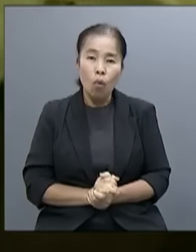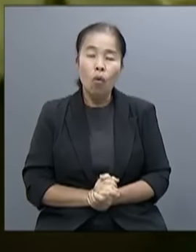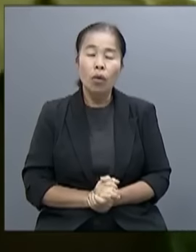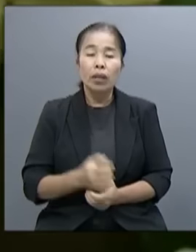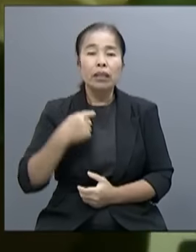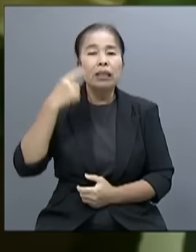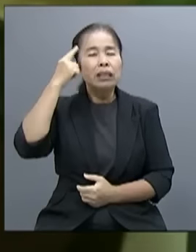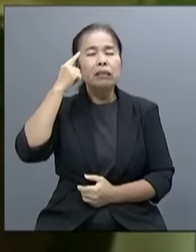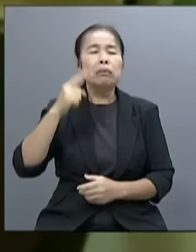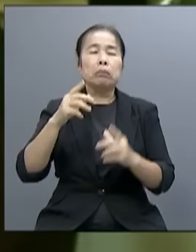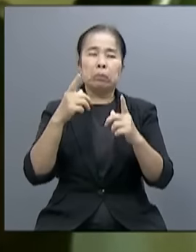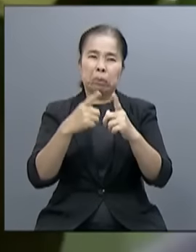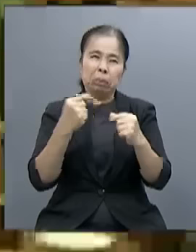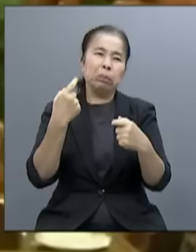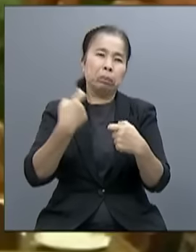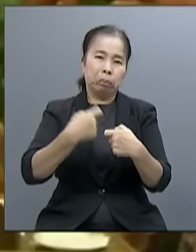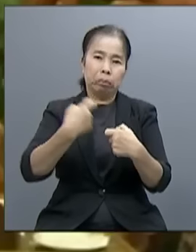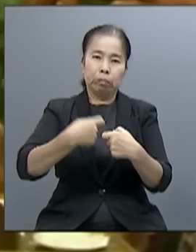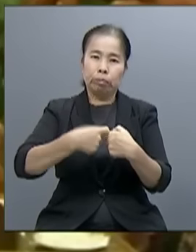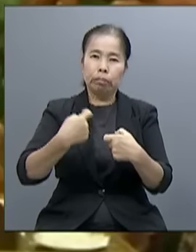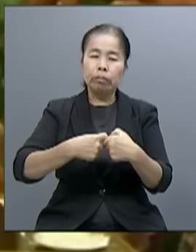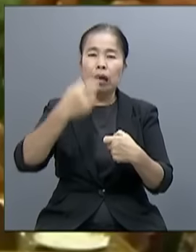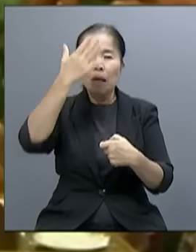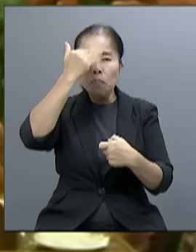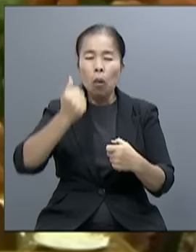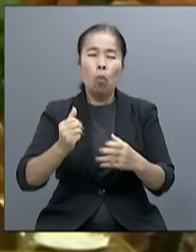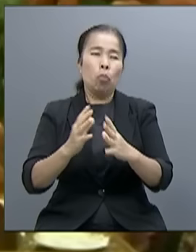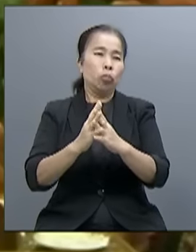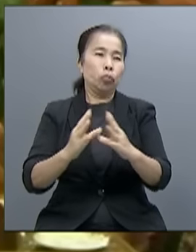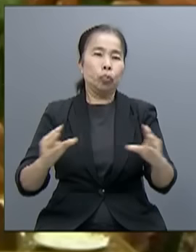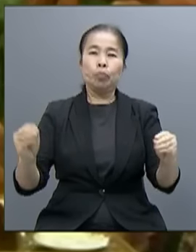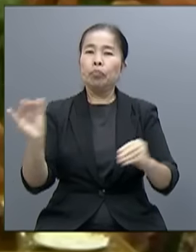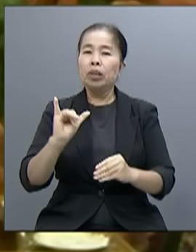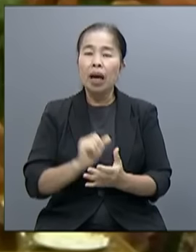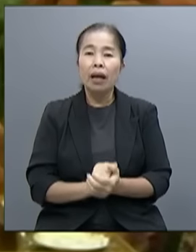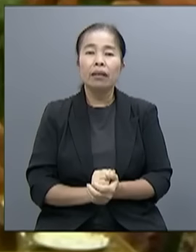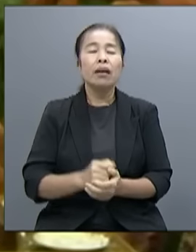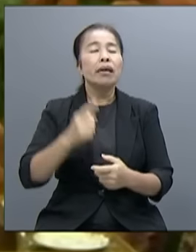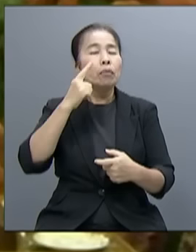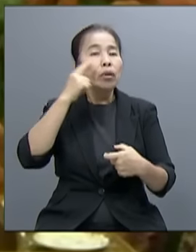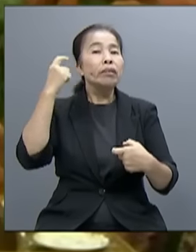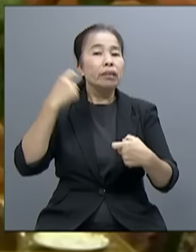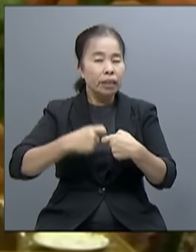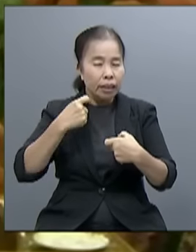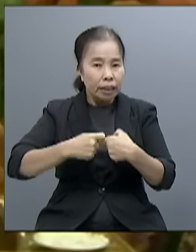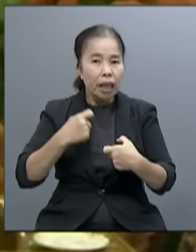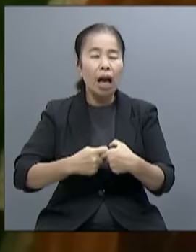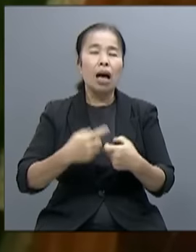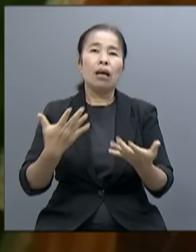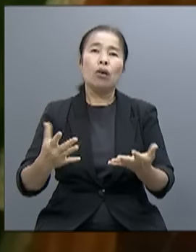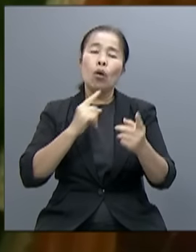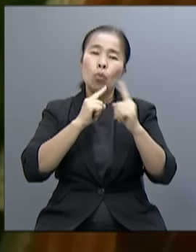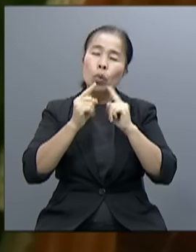ามันไม่ใช่เรื่องง่ายนะอย่างที่บอกฝุ่นยังไม่สงบค่ะแล้วถ้าเป็นลักษณะของผู้อำนวยความสะดวกหรือว่า